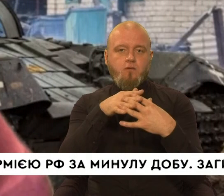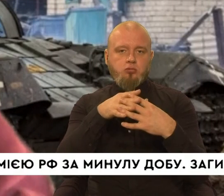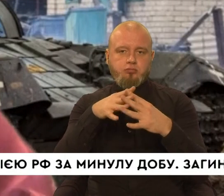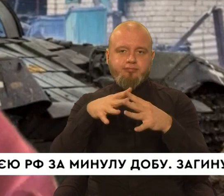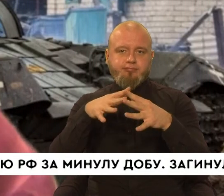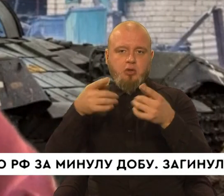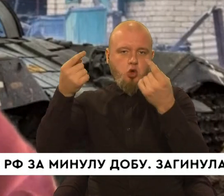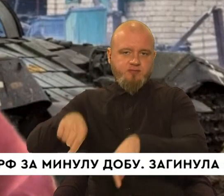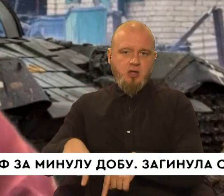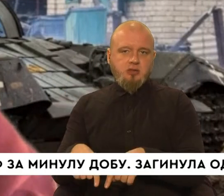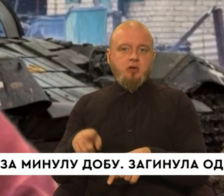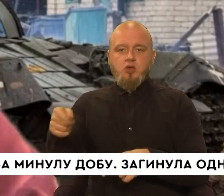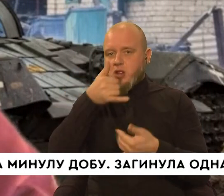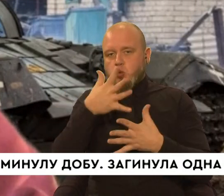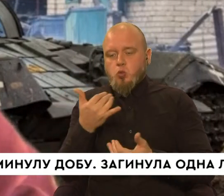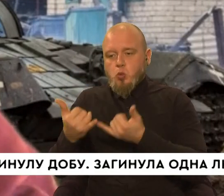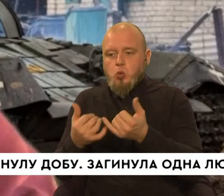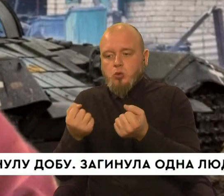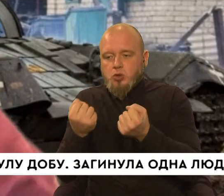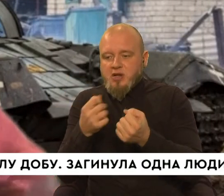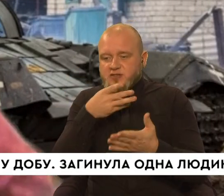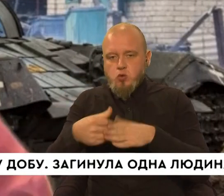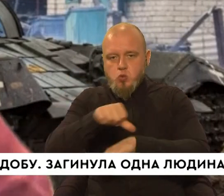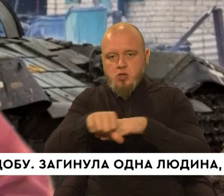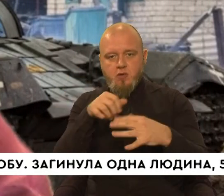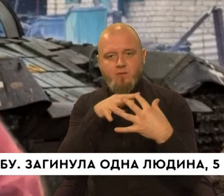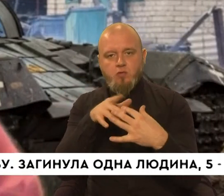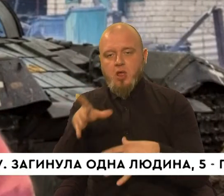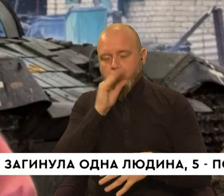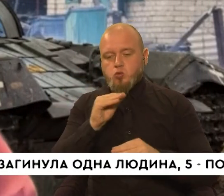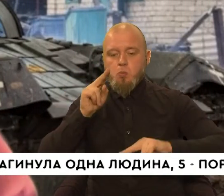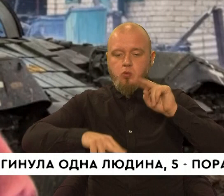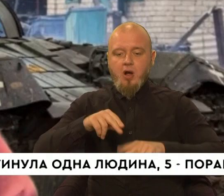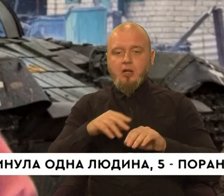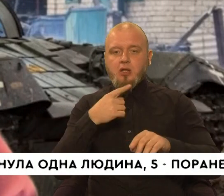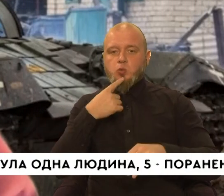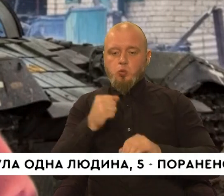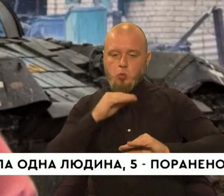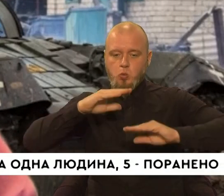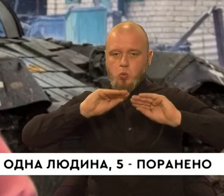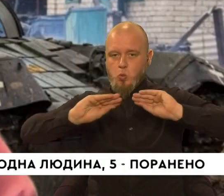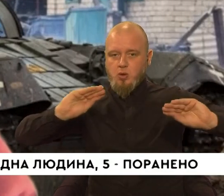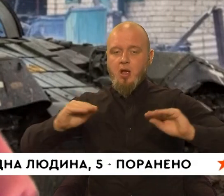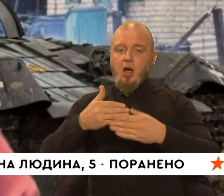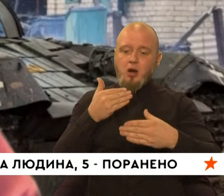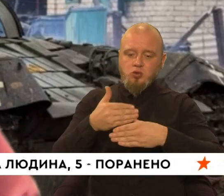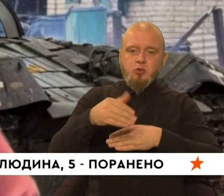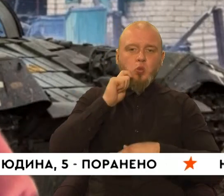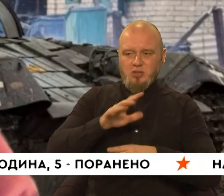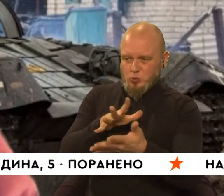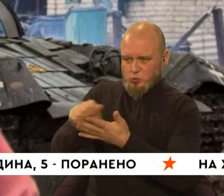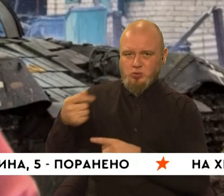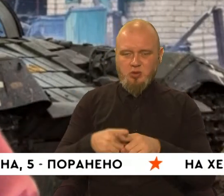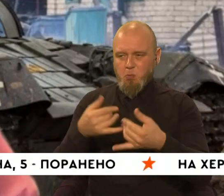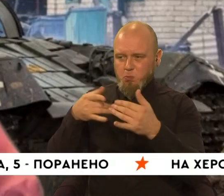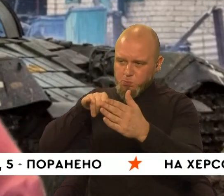бо вони не можуть утримувати свою лінію фронту. Вони можуть будувати укріплення, але рано чи пізно українці зруйнують ці укріплення,